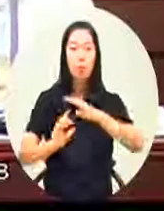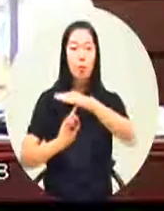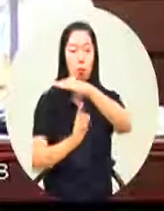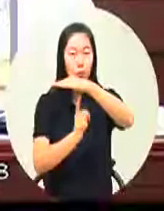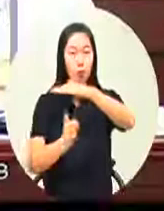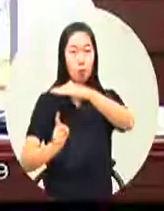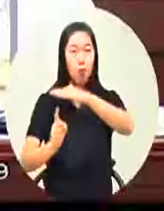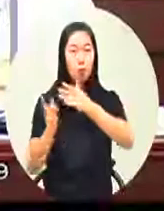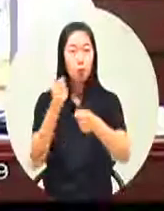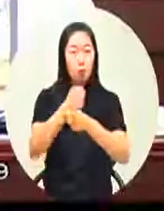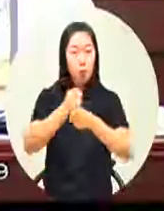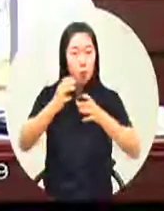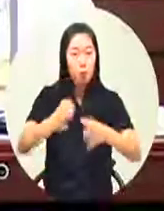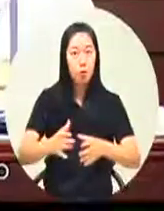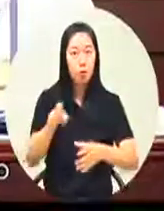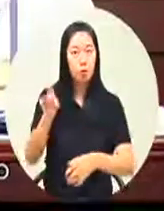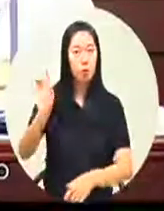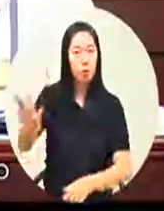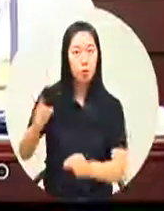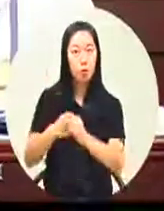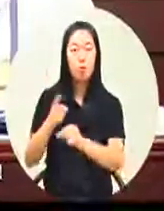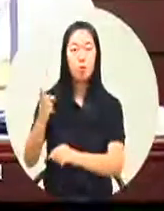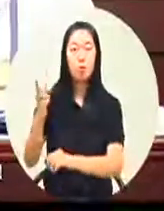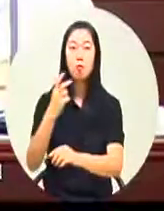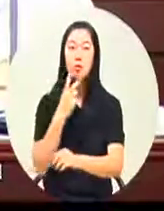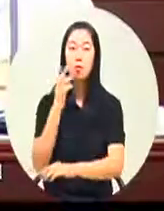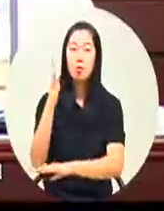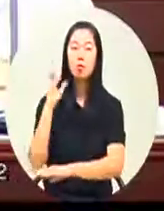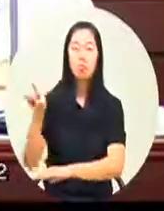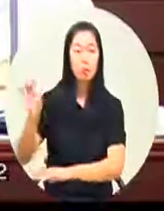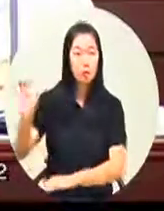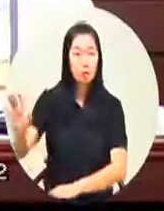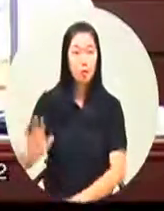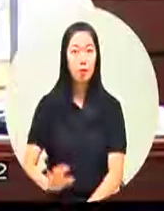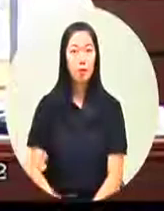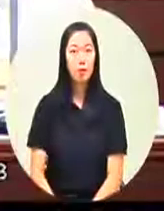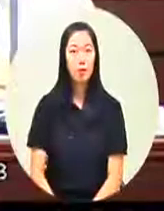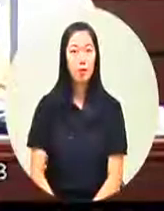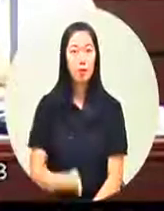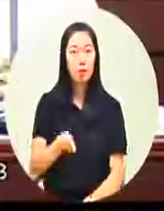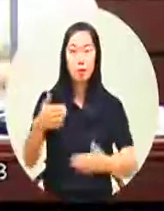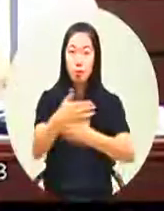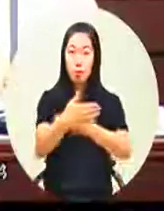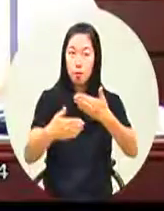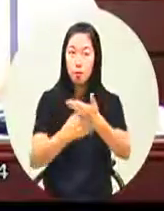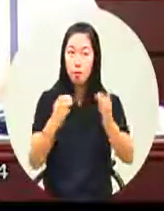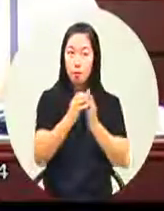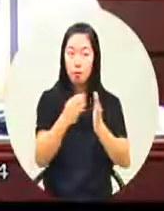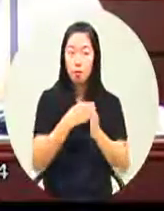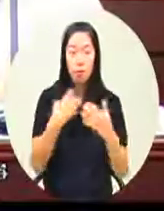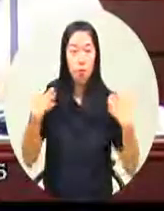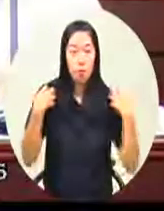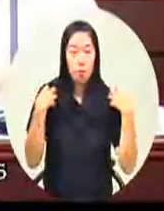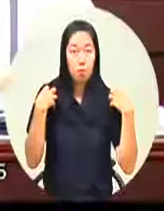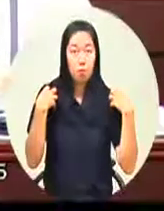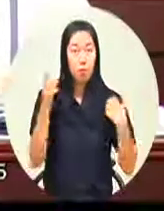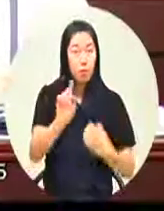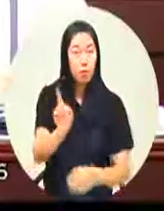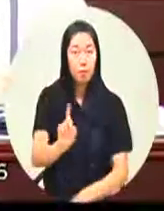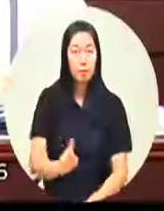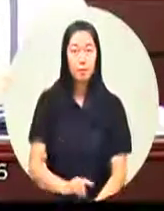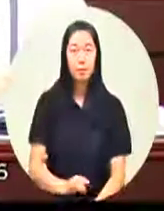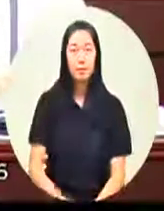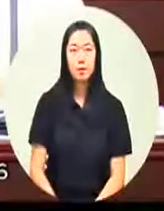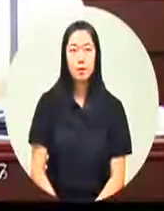它要建设的话，那个是属于中央部会的部分。那至于说我们交通局所负责的业务了哈，有